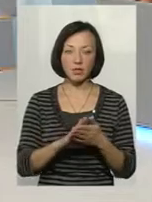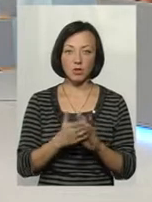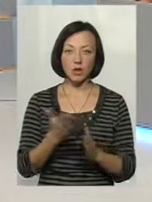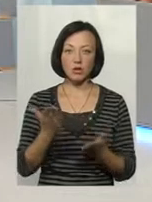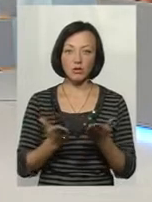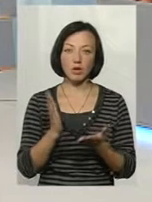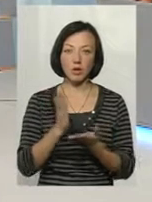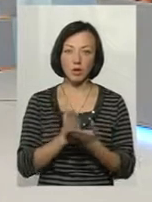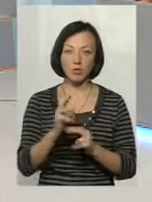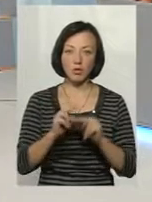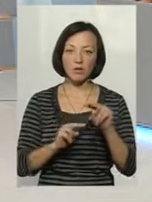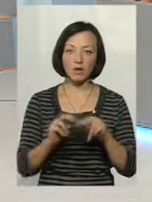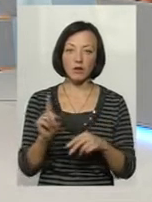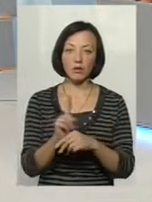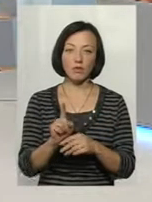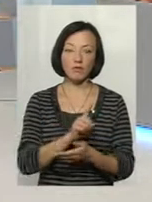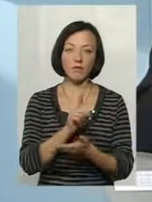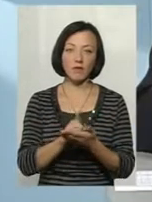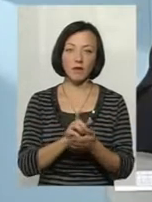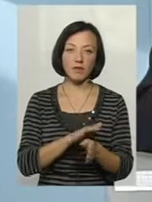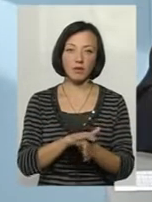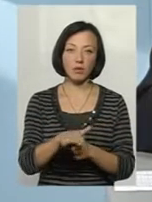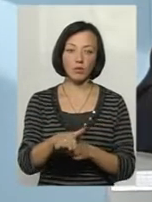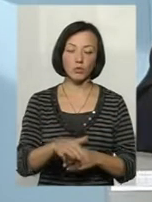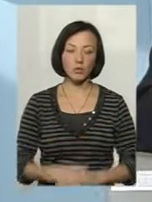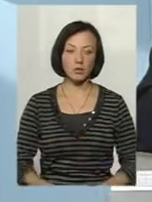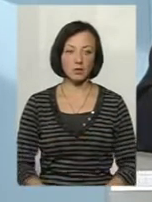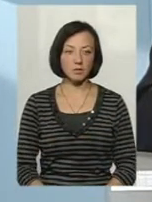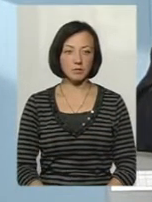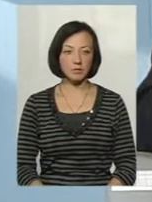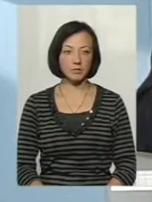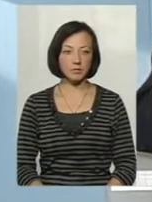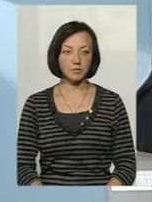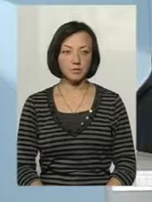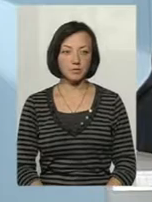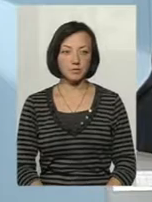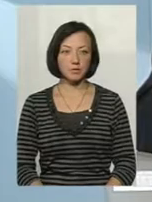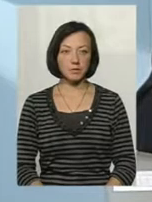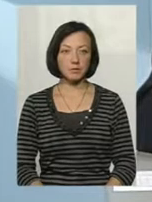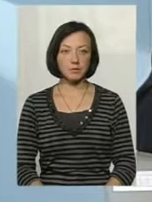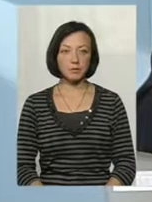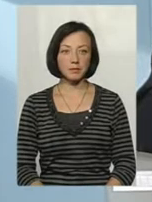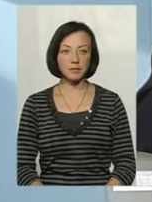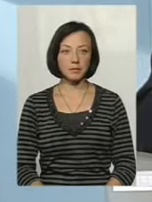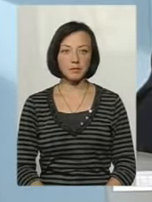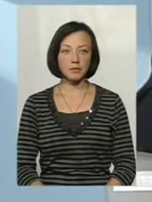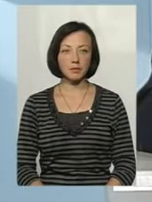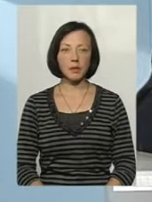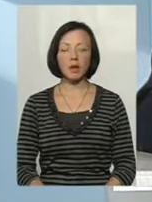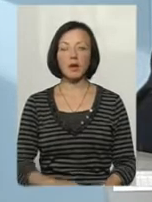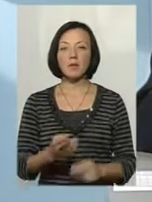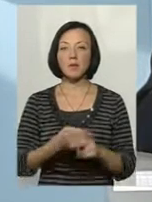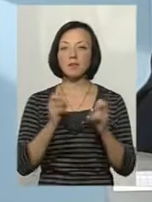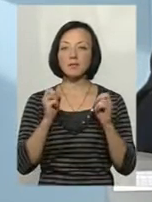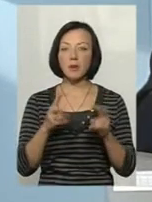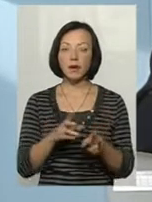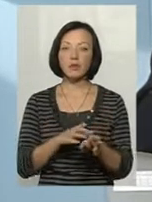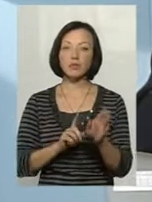є будівельні норми, вони повинні бути витримані. Так, звичайно. Порядок, безпека починається з